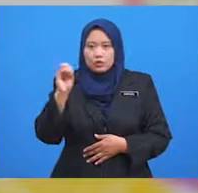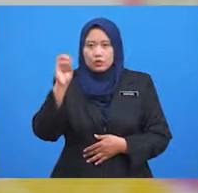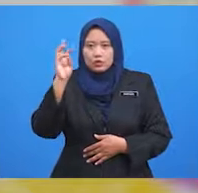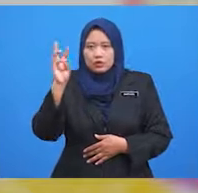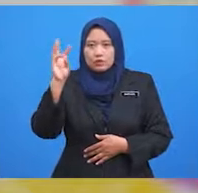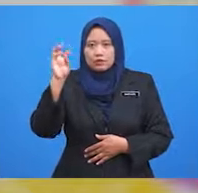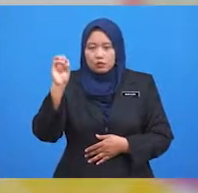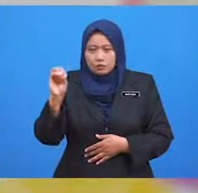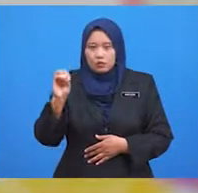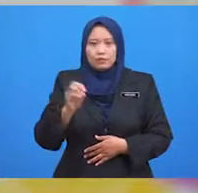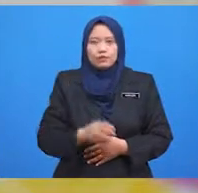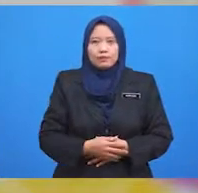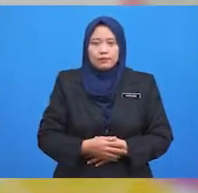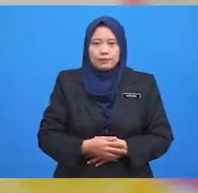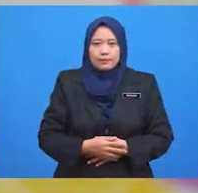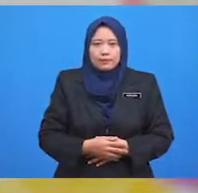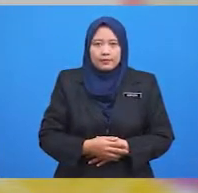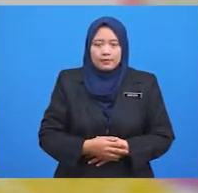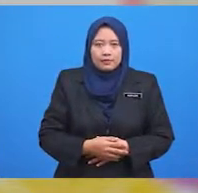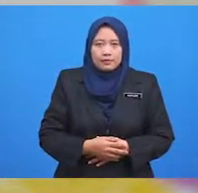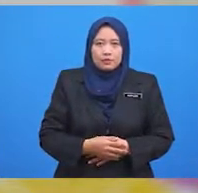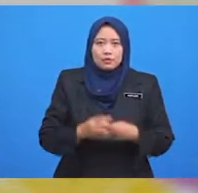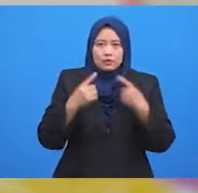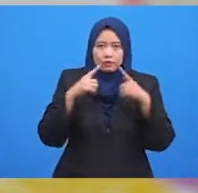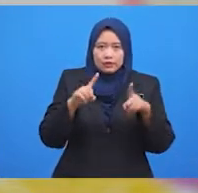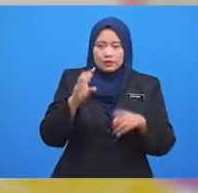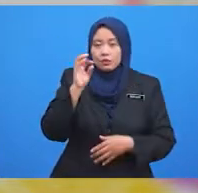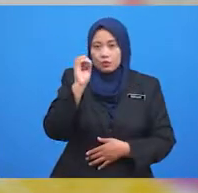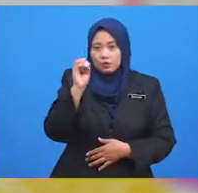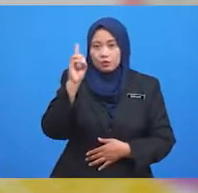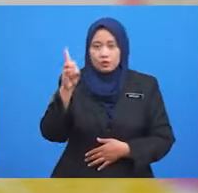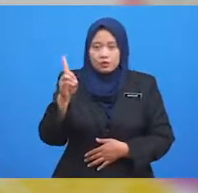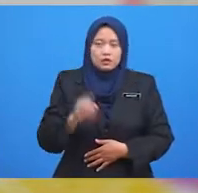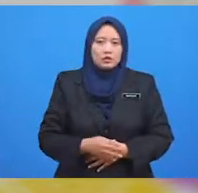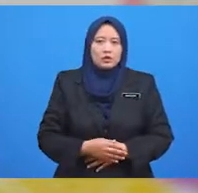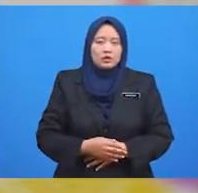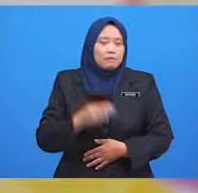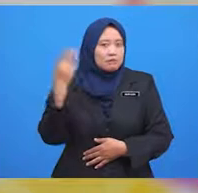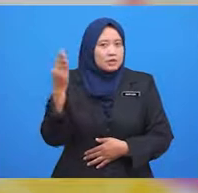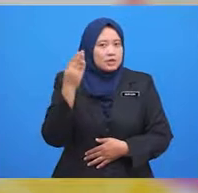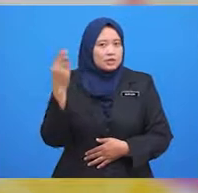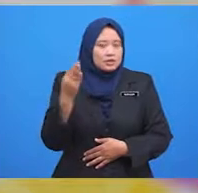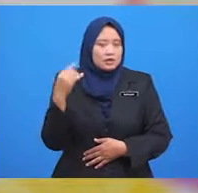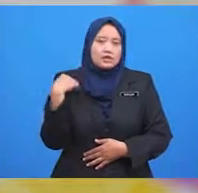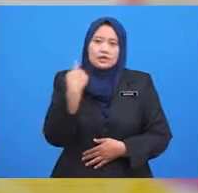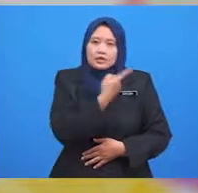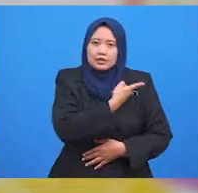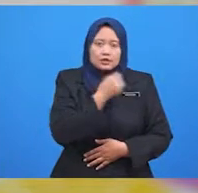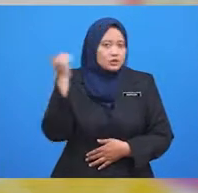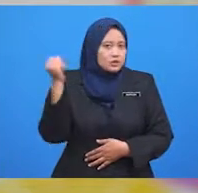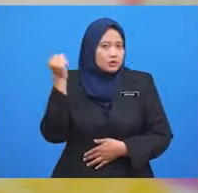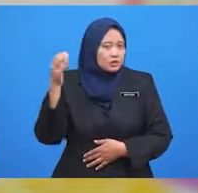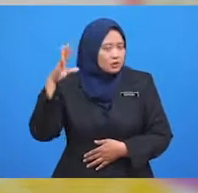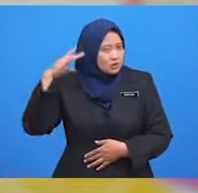MP06032013? Jawapan adalah 01. Saya pasti, kebiasaannya, kita sering mendengar